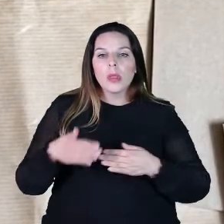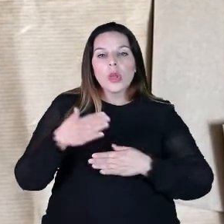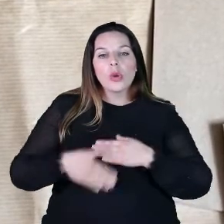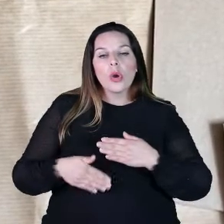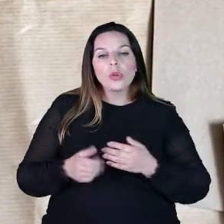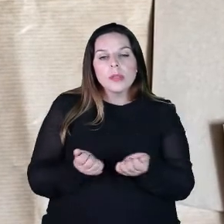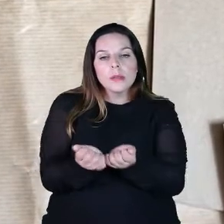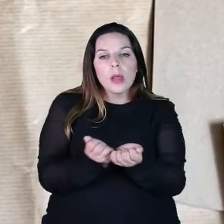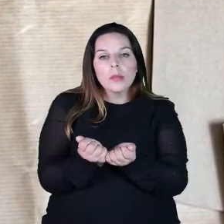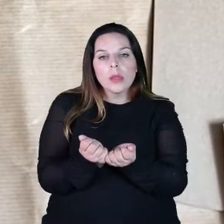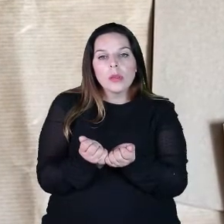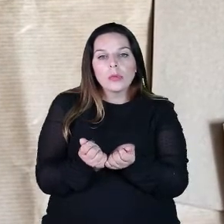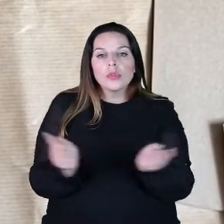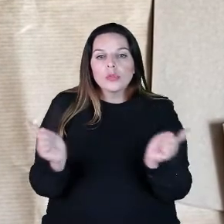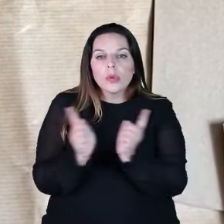dochodziła do rogu.